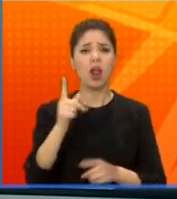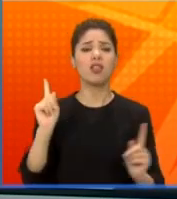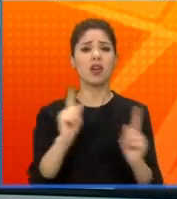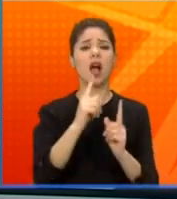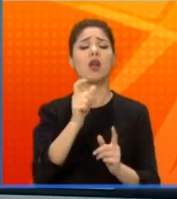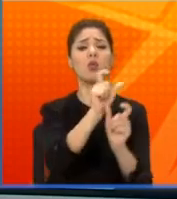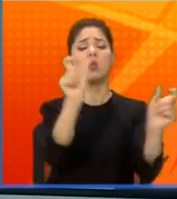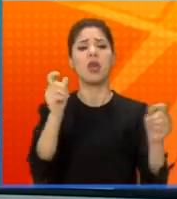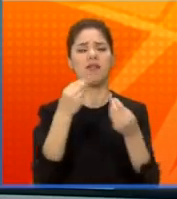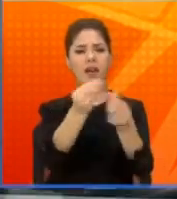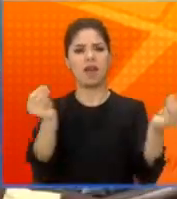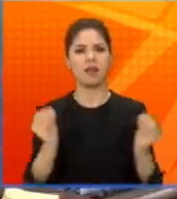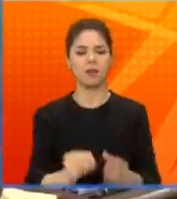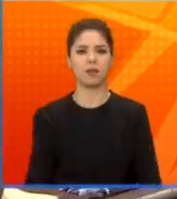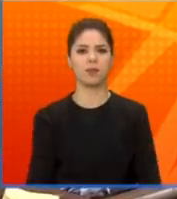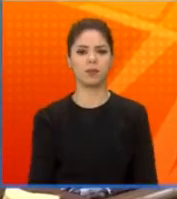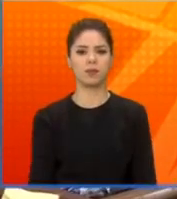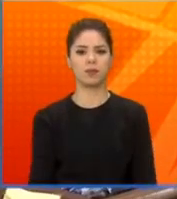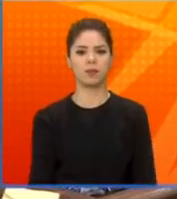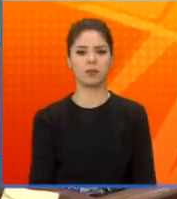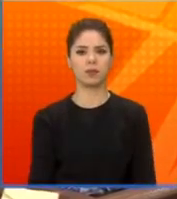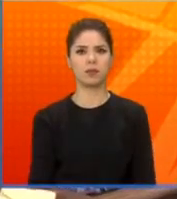de uyarısı vardı.